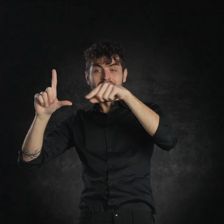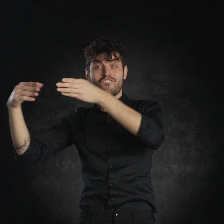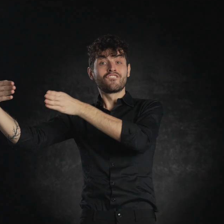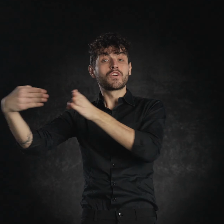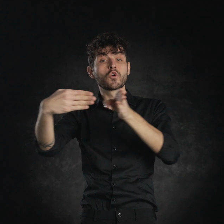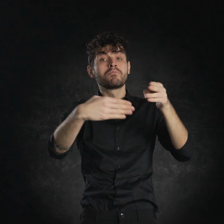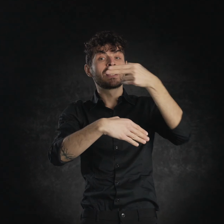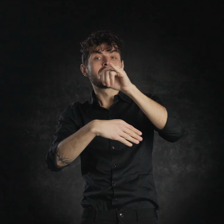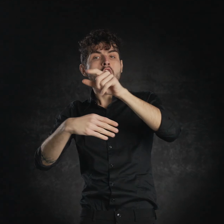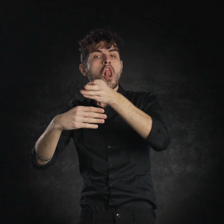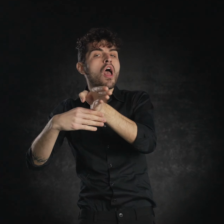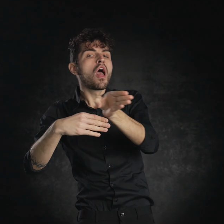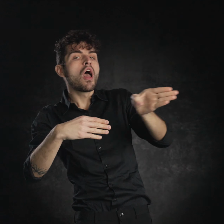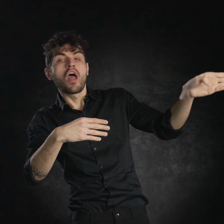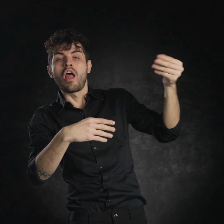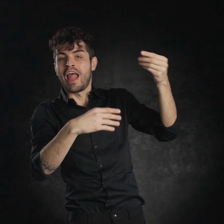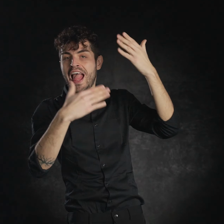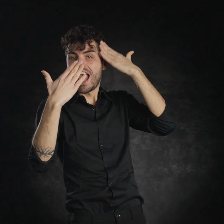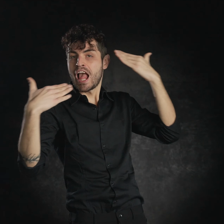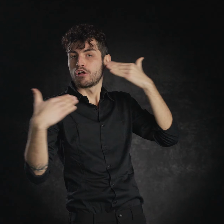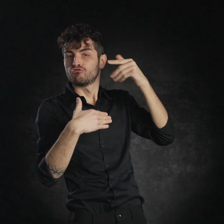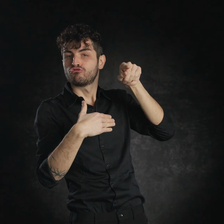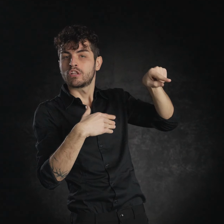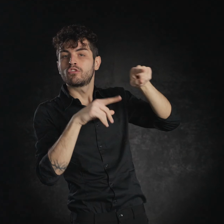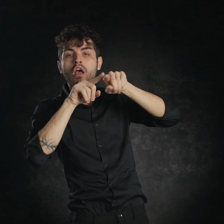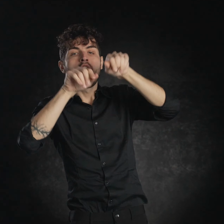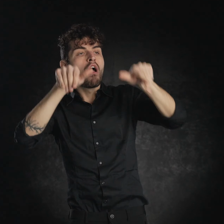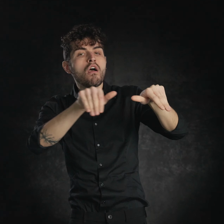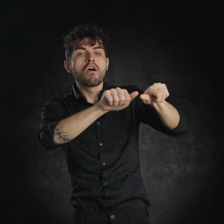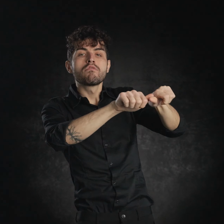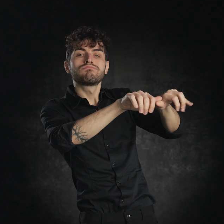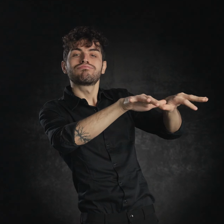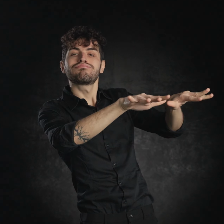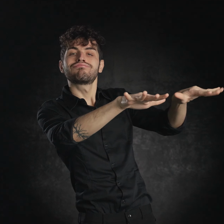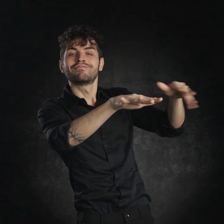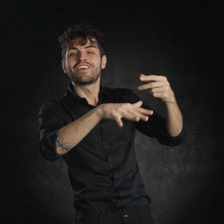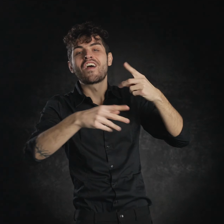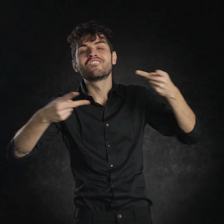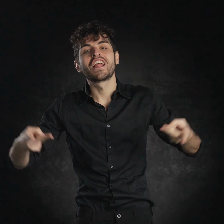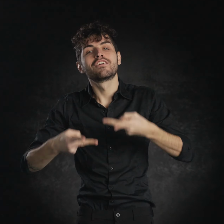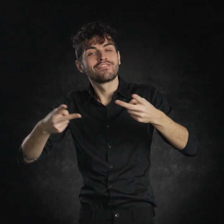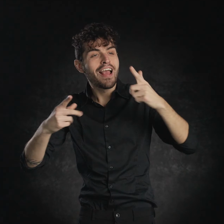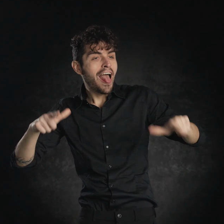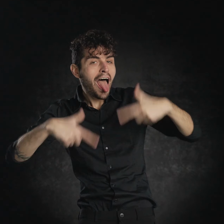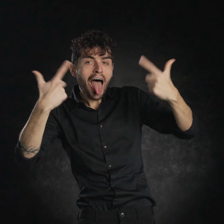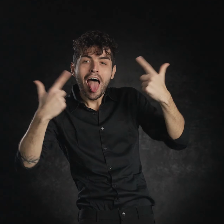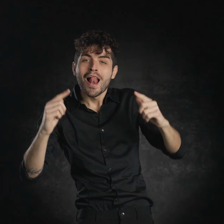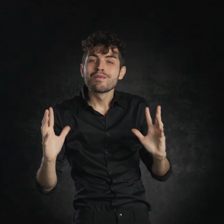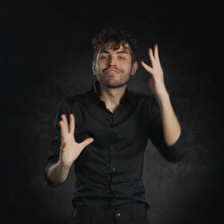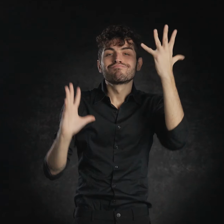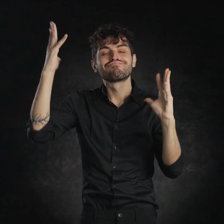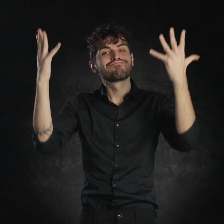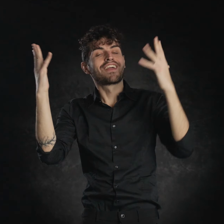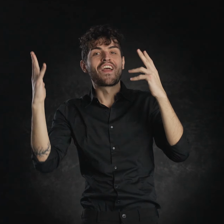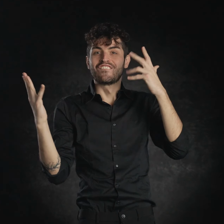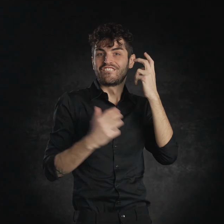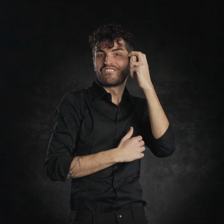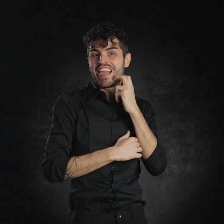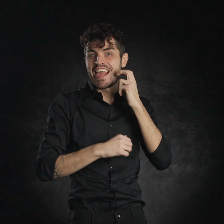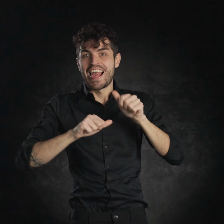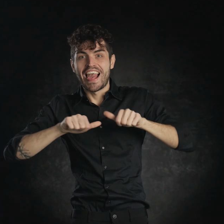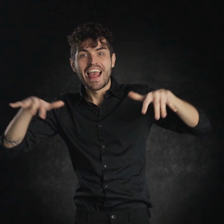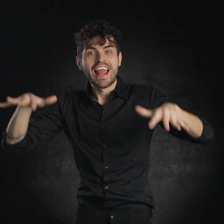il Nilo che attraversa l'Egitto e ai due lati a questa vegetazione lusser reggianti È la tipica